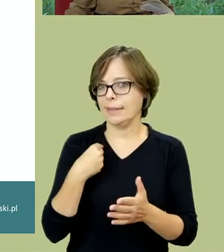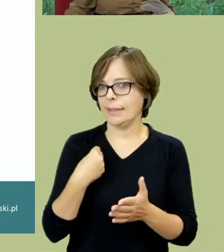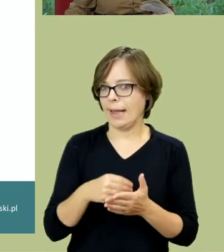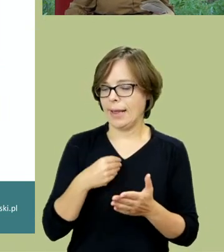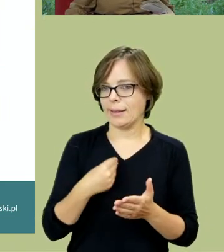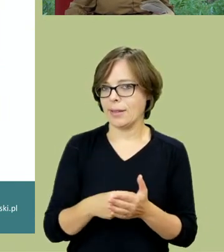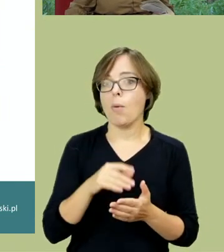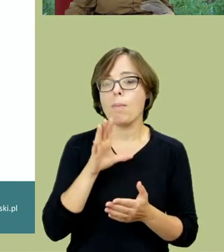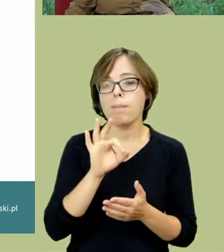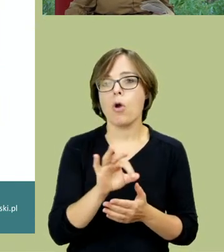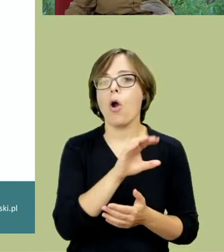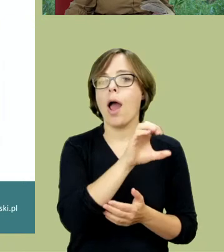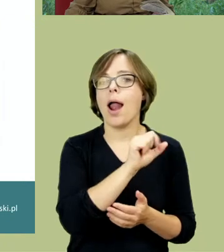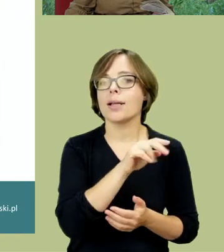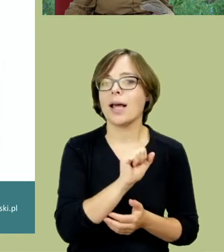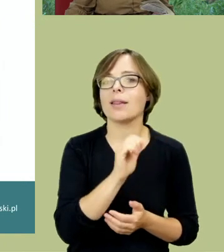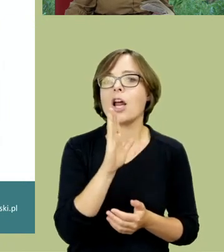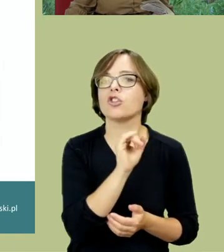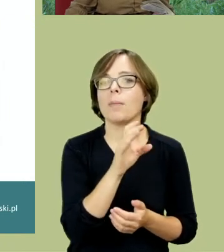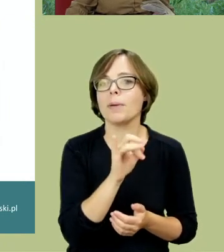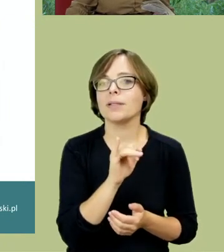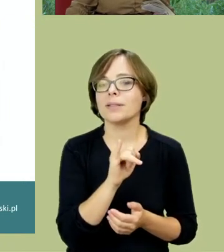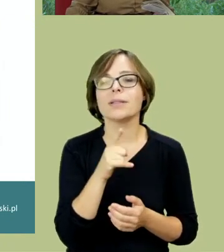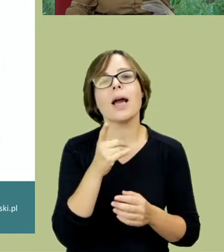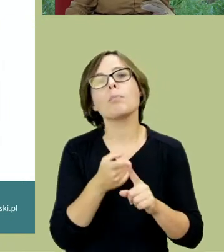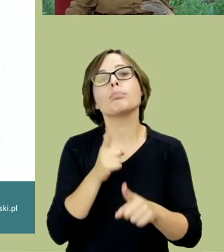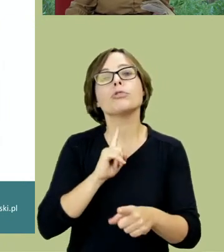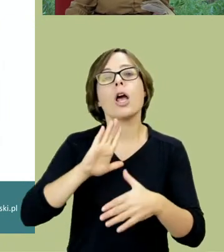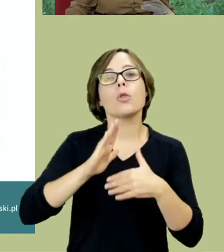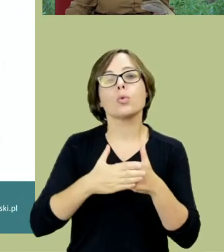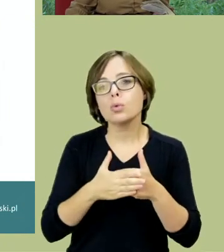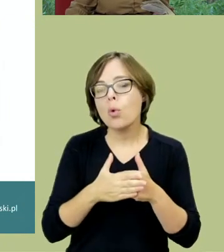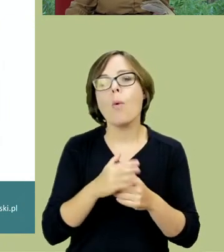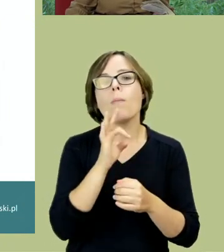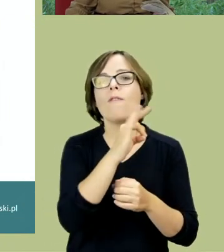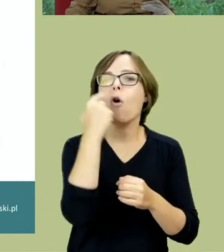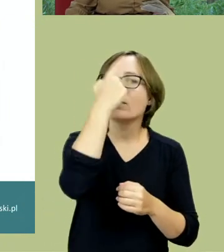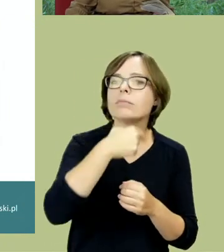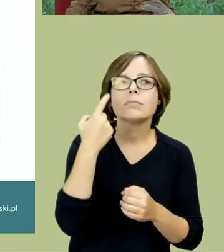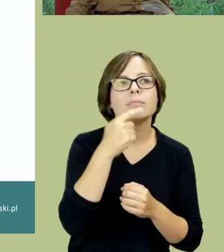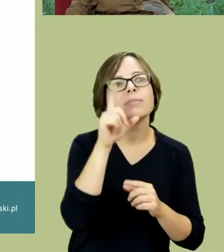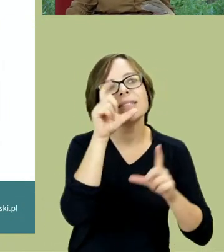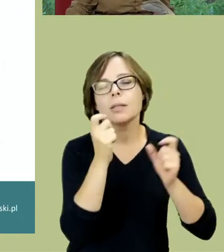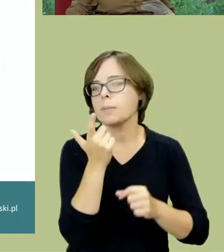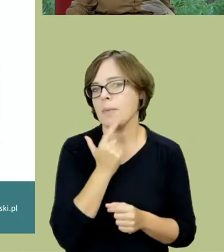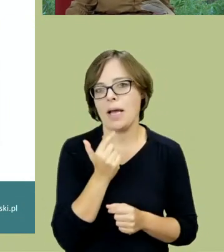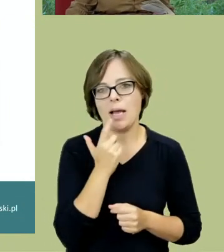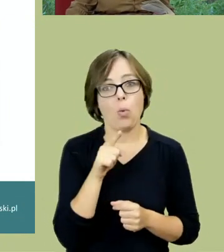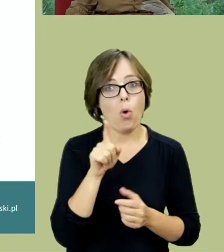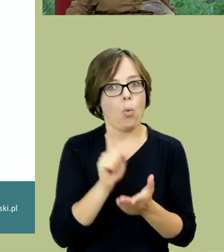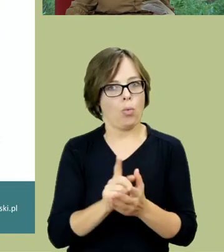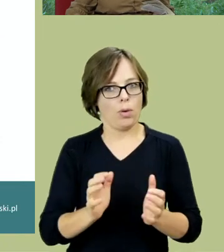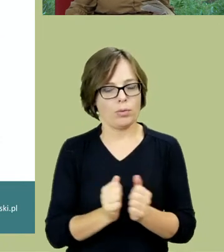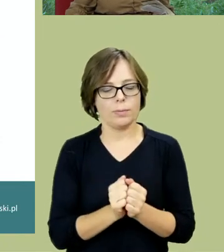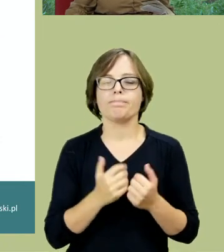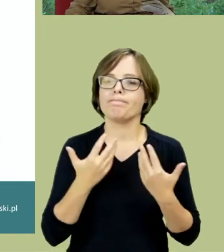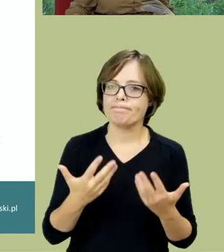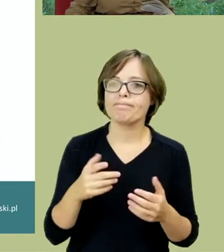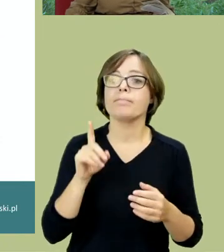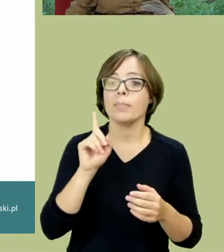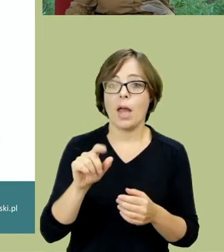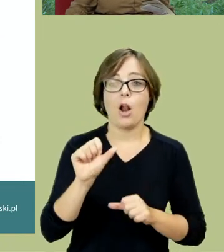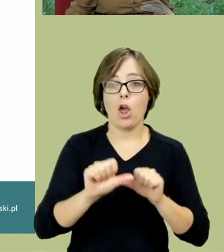wizerunków Aleksandry Szczerbińskiej z tego okresu jest bardzo, bardzo niewiele. No ale jest to rok również